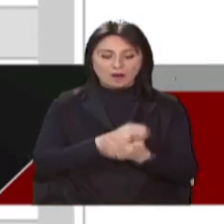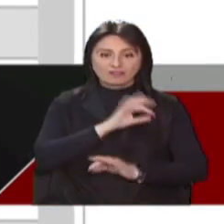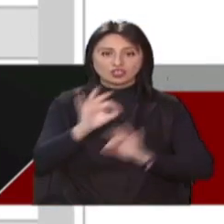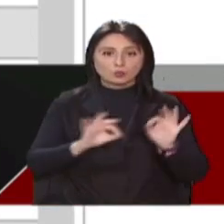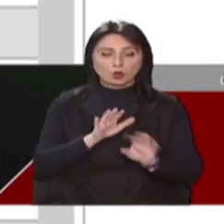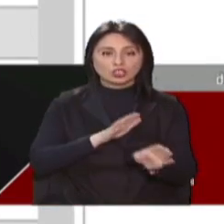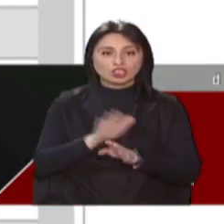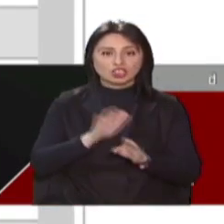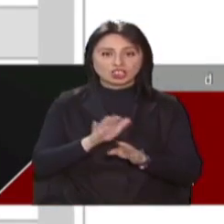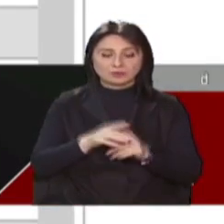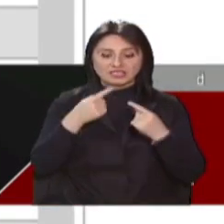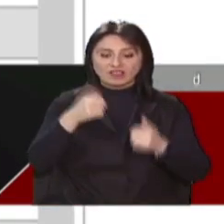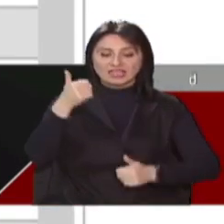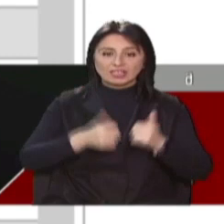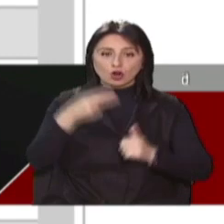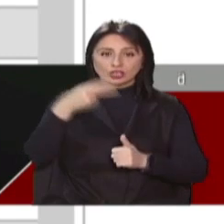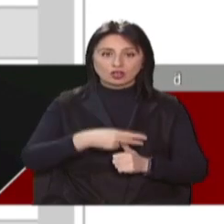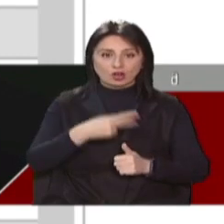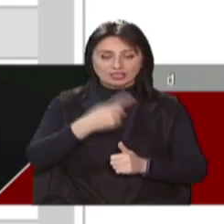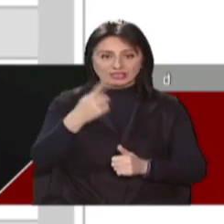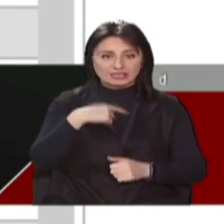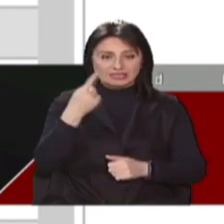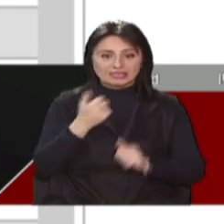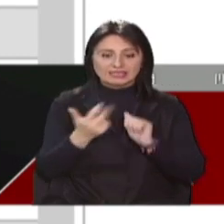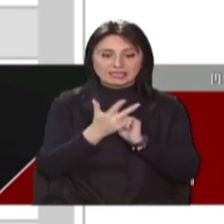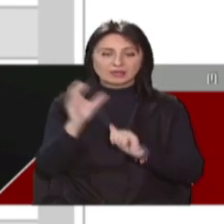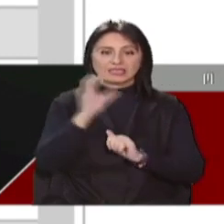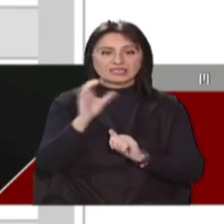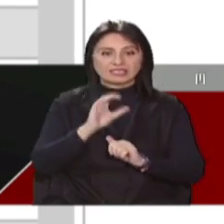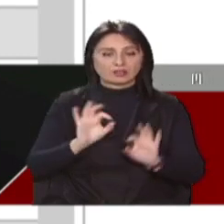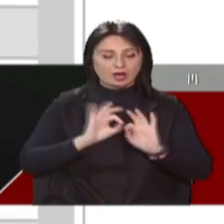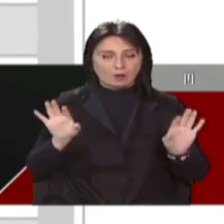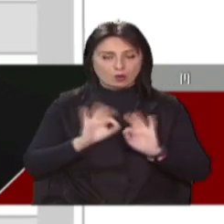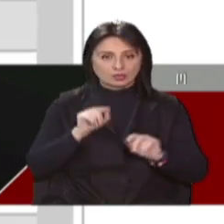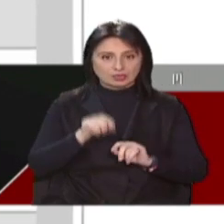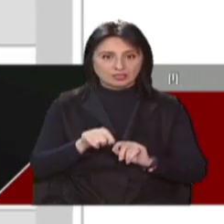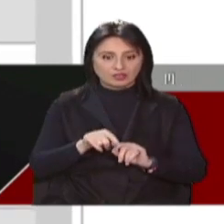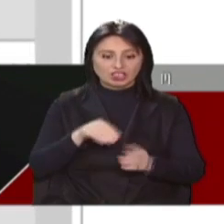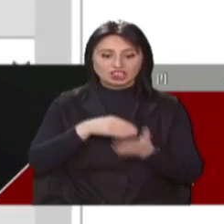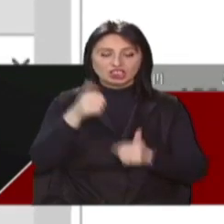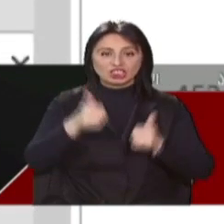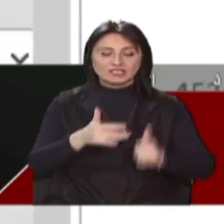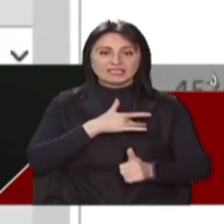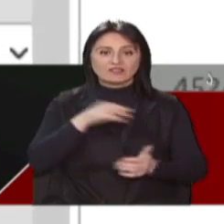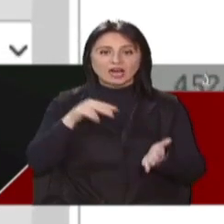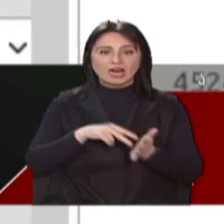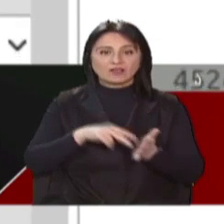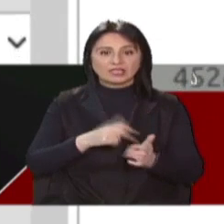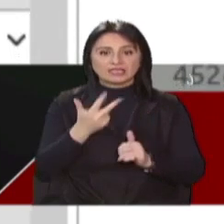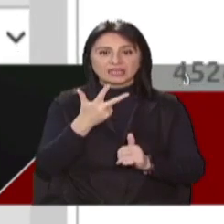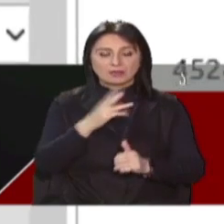პროექტის შესრულებაზე სხვა ტენდერი 2021 წლის 13 სექტემბერს გამოაცხადა. Შესყიდვის სავარაუდო